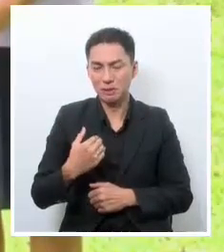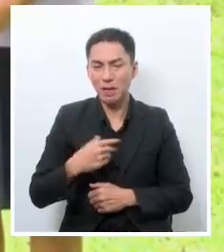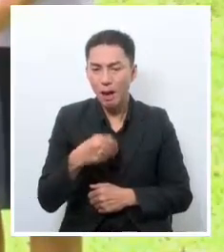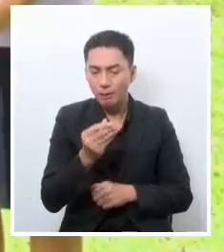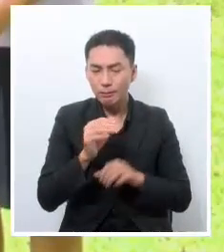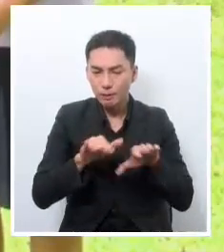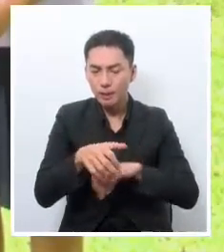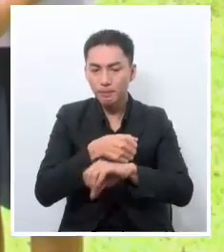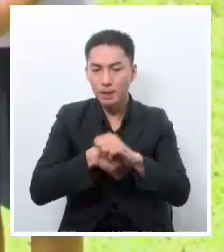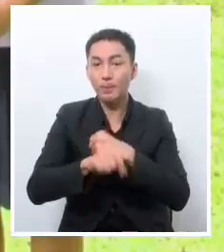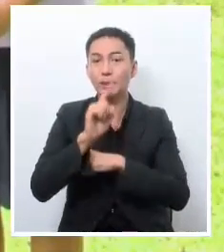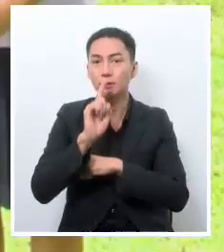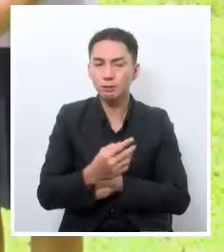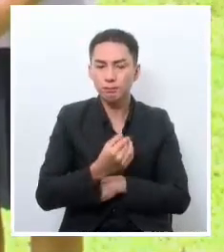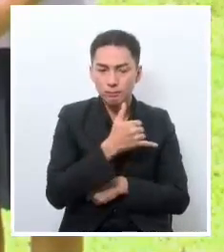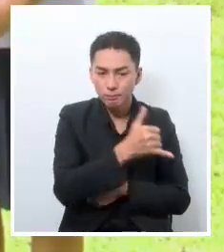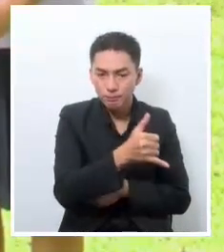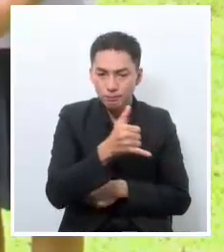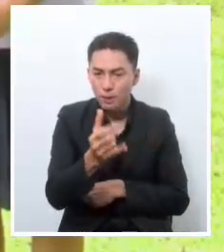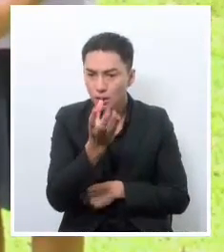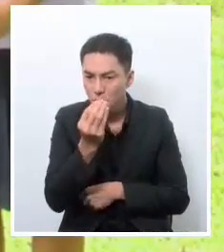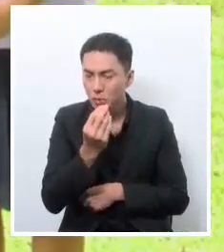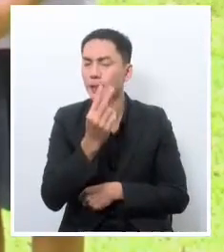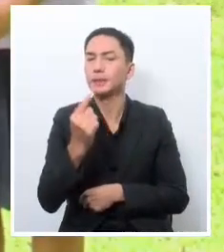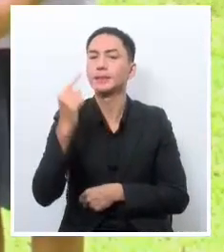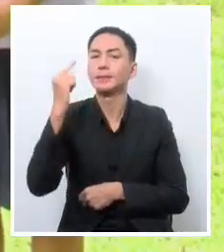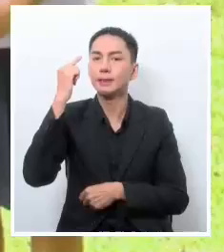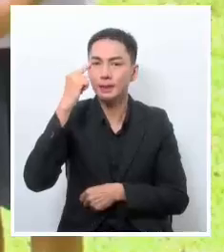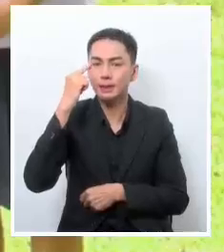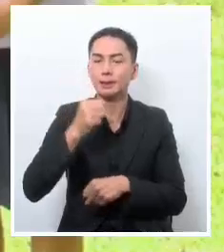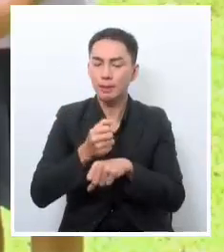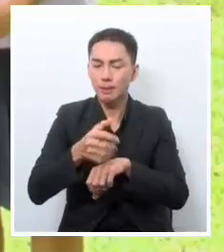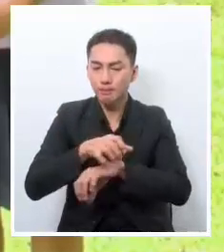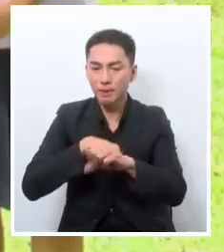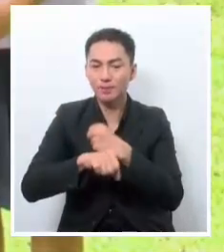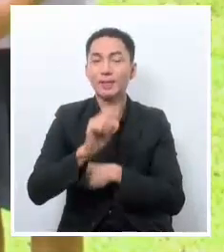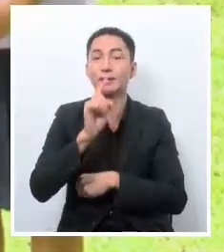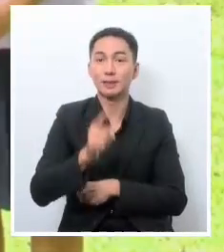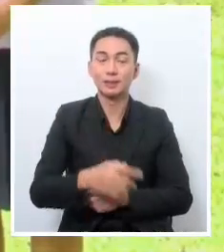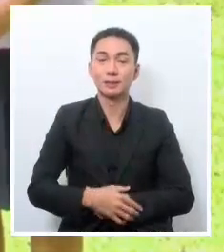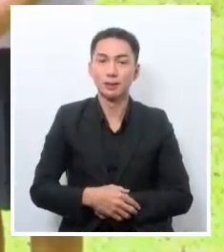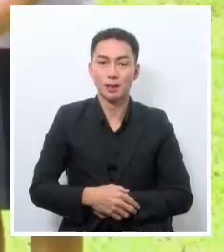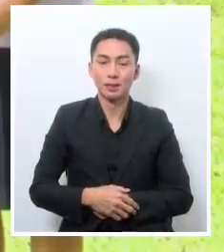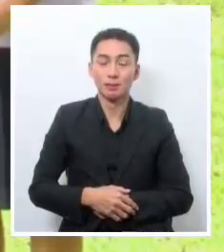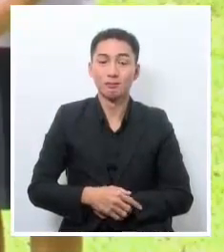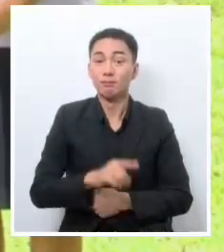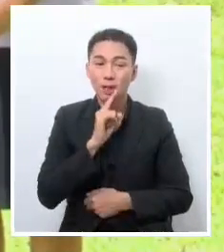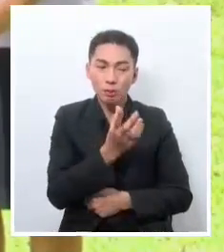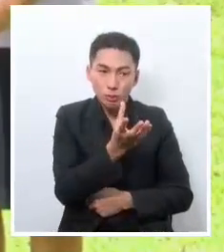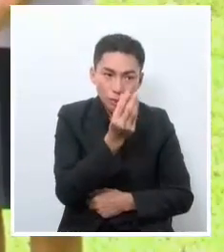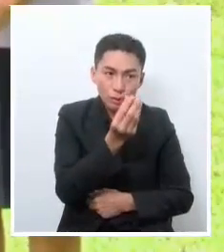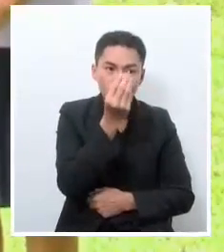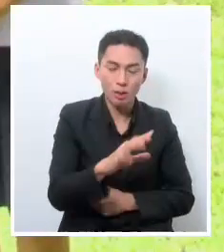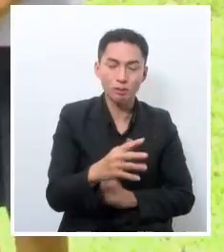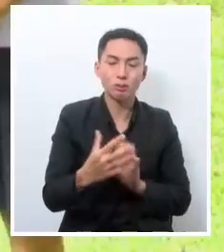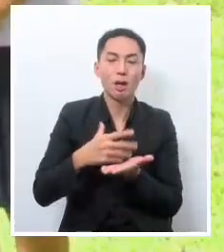fingที่ชี้ให้เห็นถึงการคิดแล้วก็การที่เด็กได้มีการปฏิบัติจริงรวมทั้งเด็กได้ถ่ายทอดสิ่งที่ได้เกิดการ